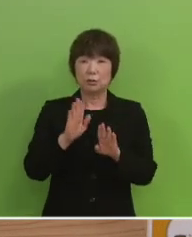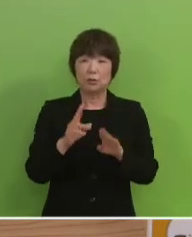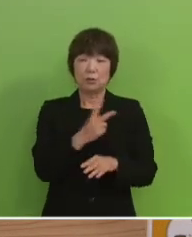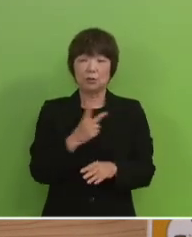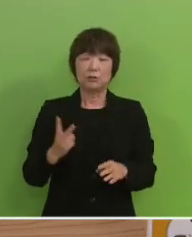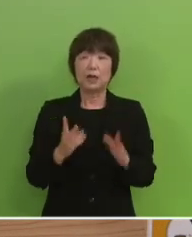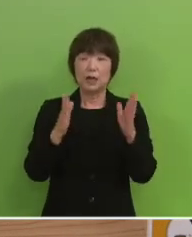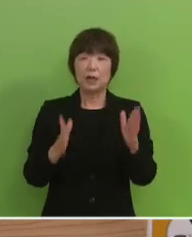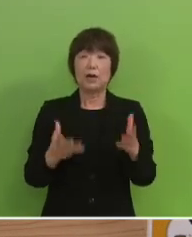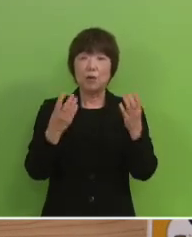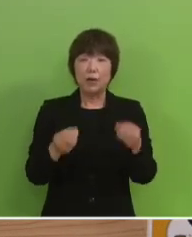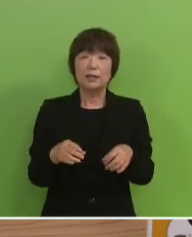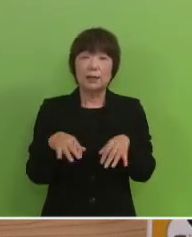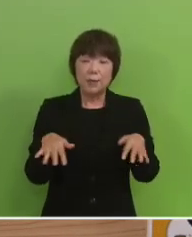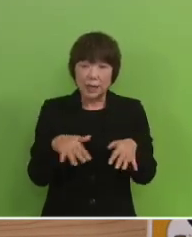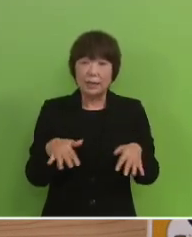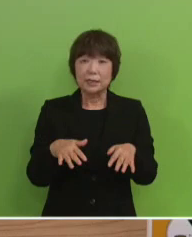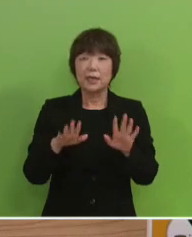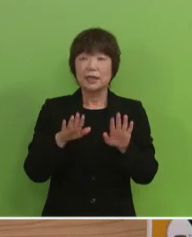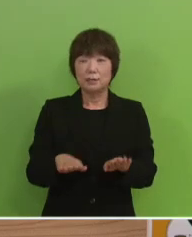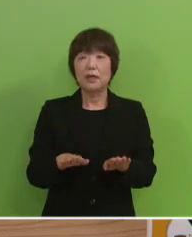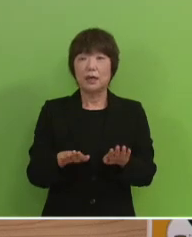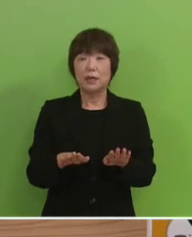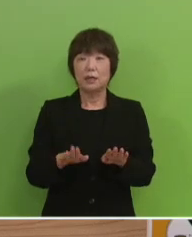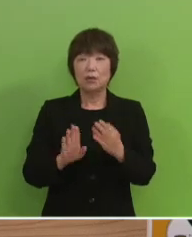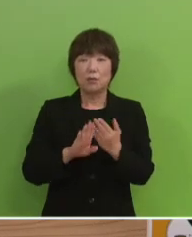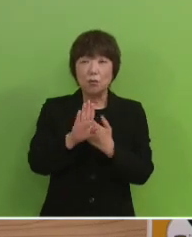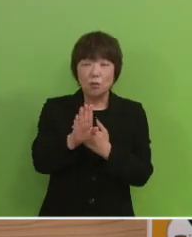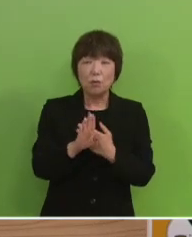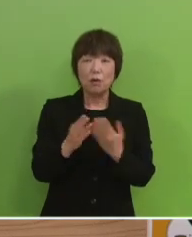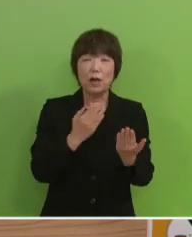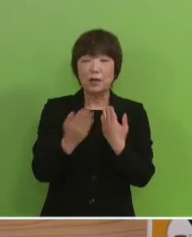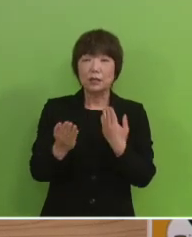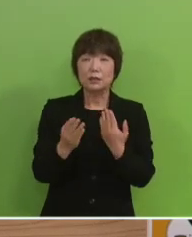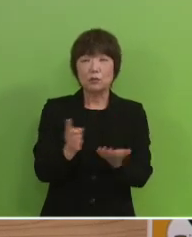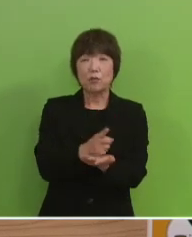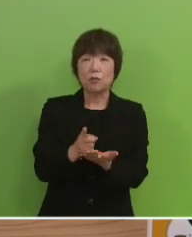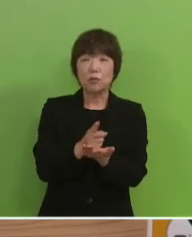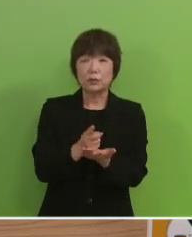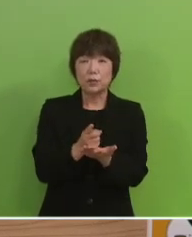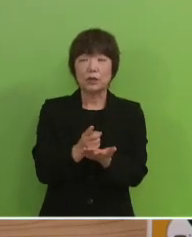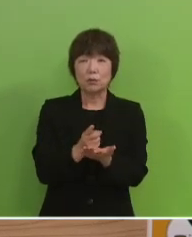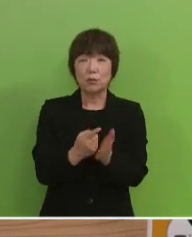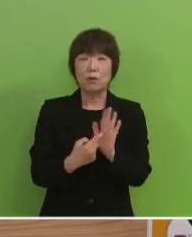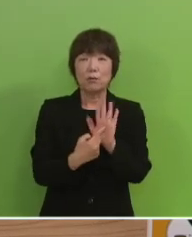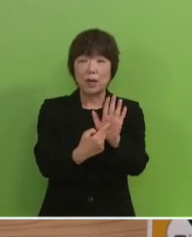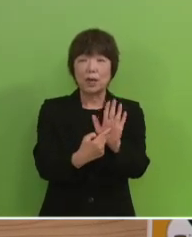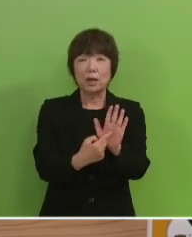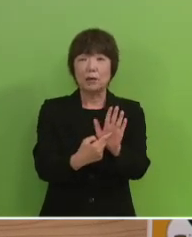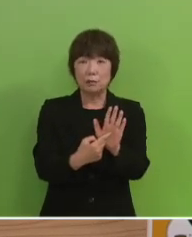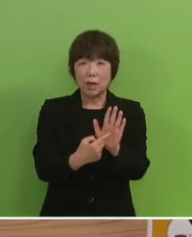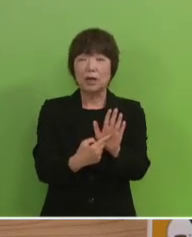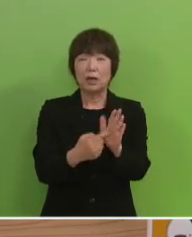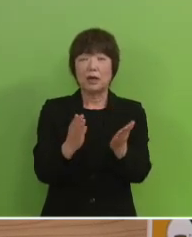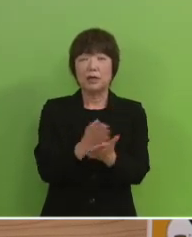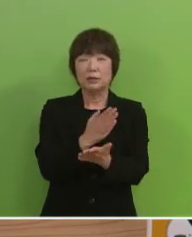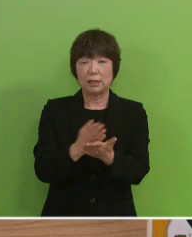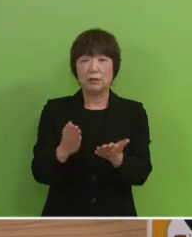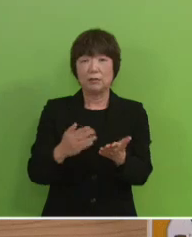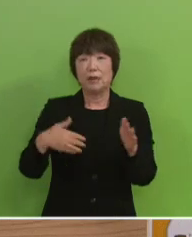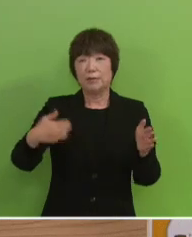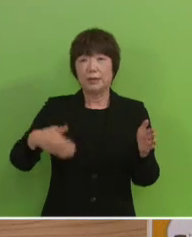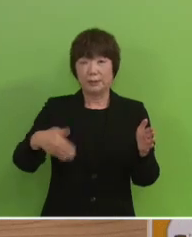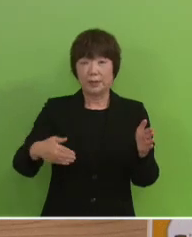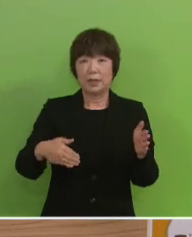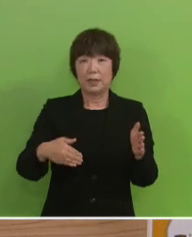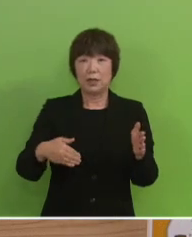たばかりですからこの段階でここだという確定までにはいたる判断ができません